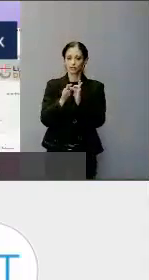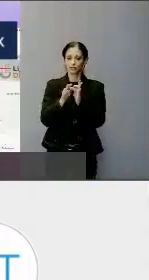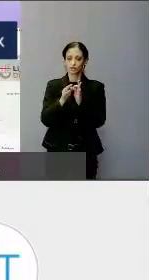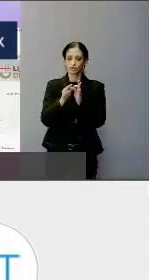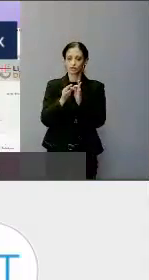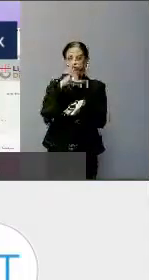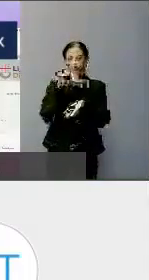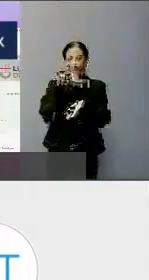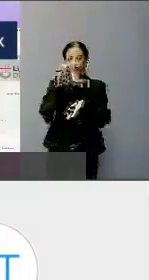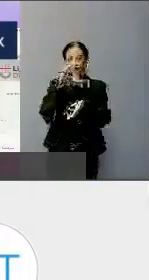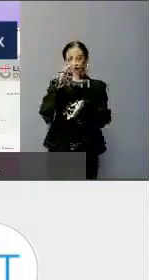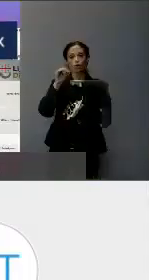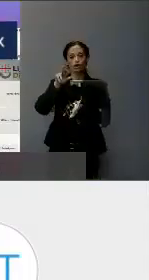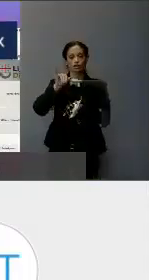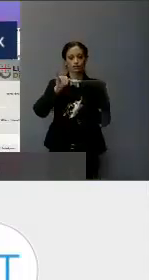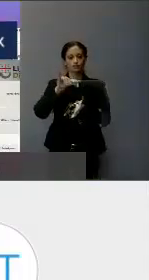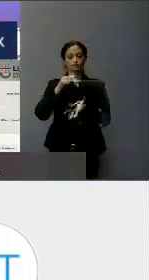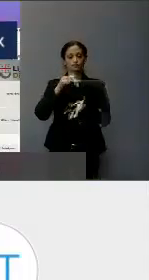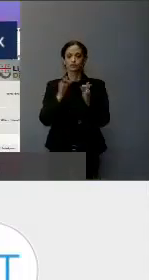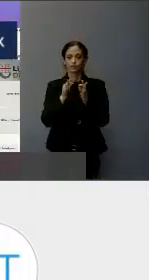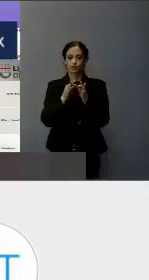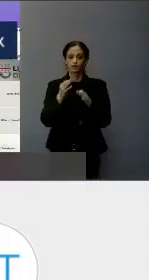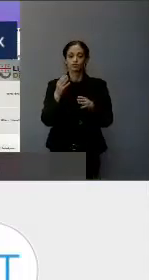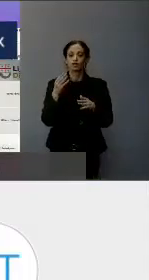pulsantiera bruccoleri favorevole